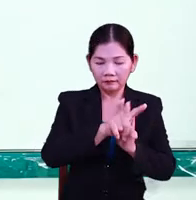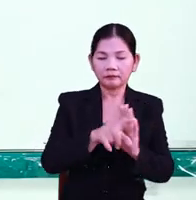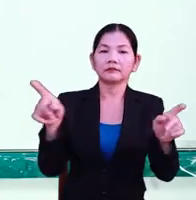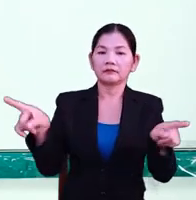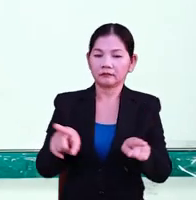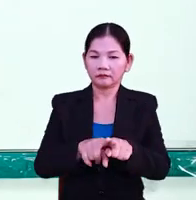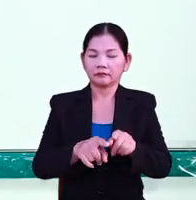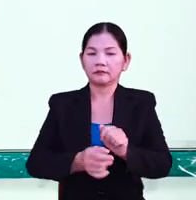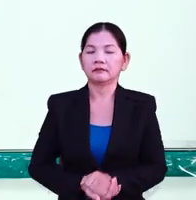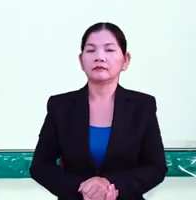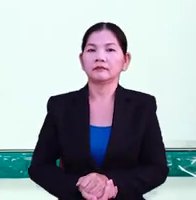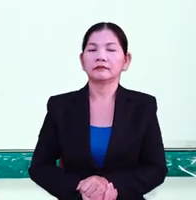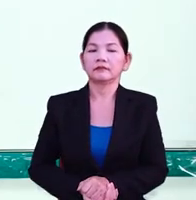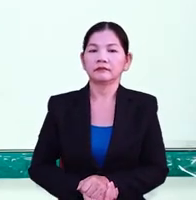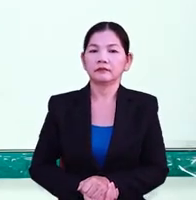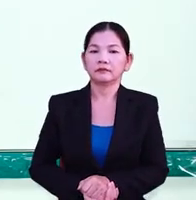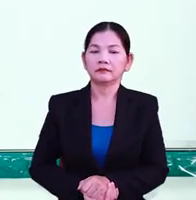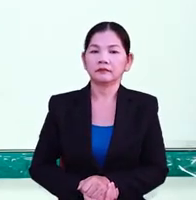រូទាំងអស់គ្នា